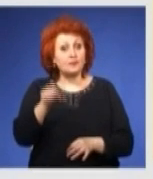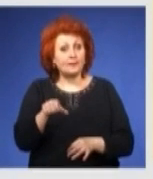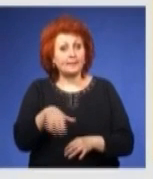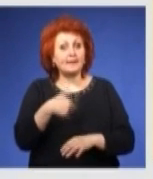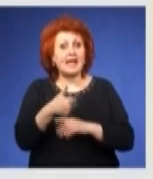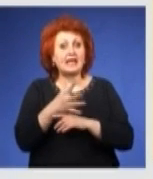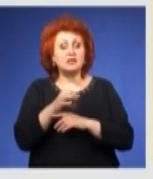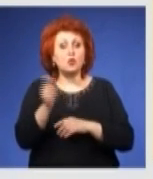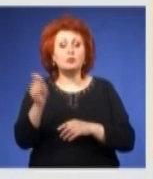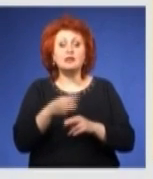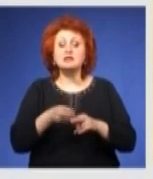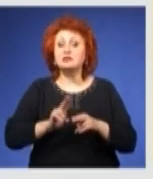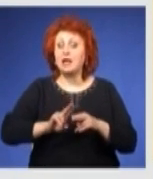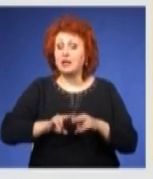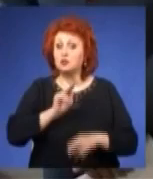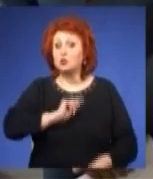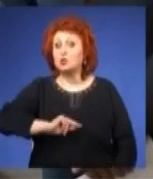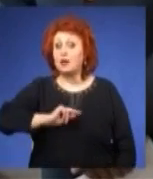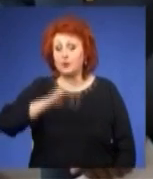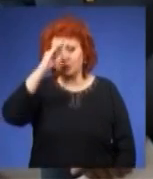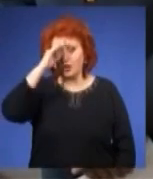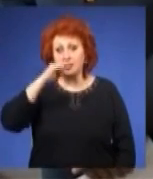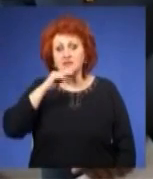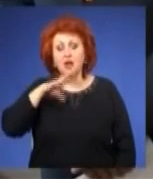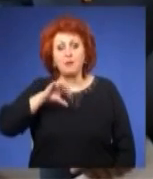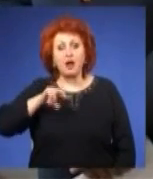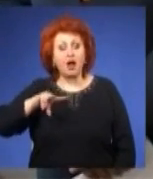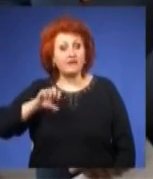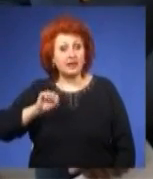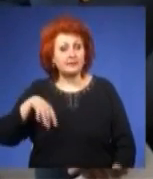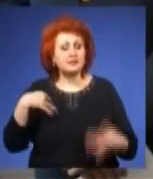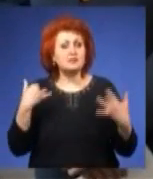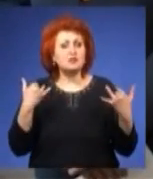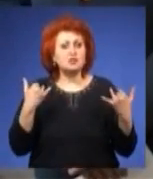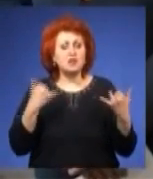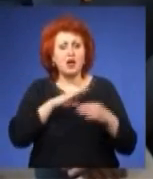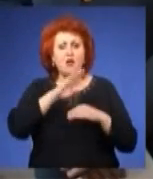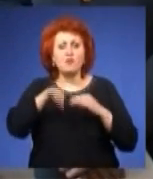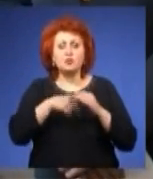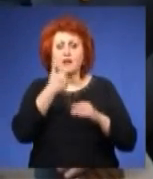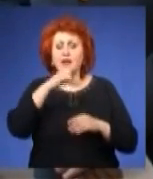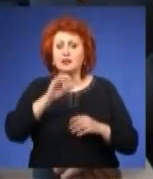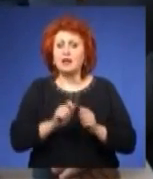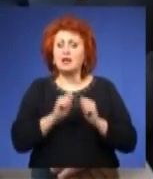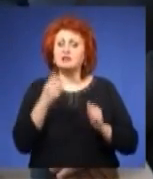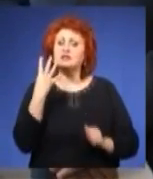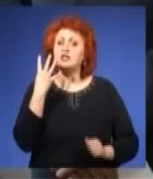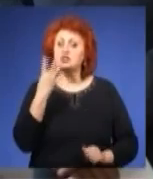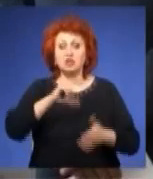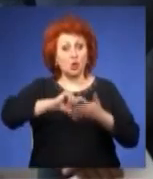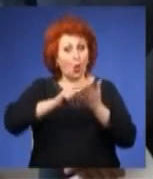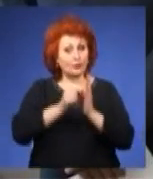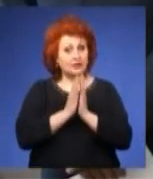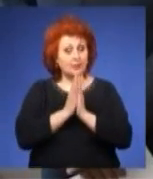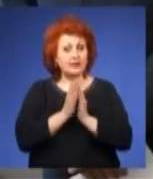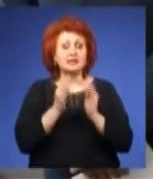митрополит Гедеон благословил на эту подвижническую работу отца Павла Самойленко. В настоящее время в подразделениях края открыто 4 молитвенные